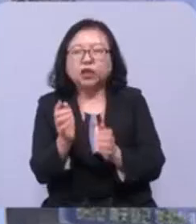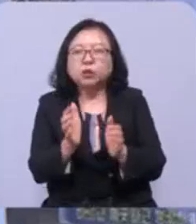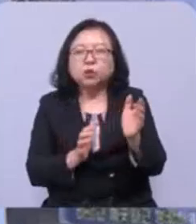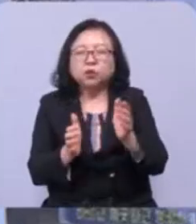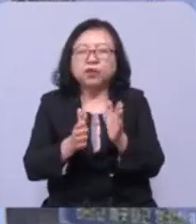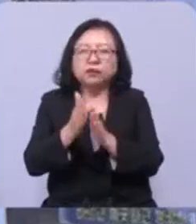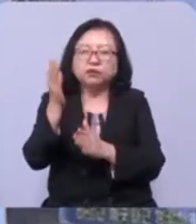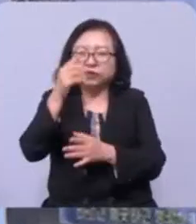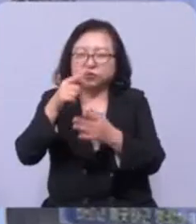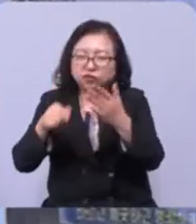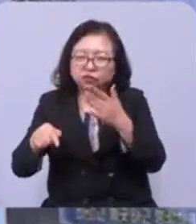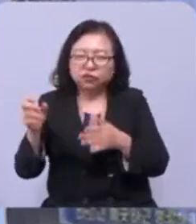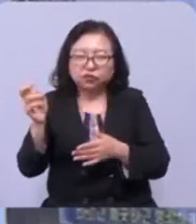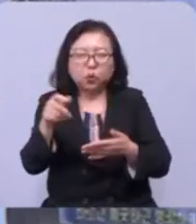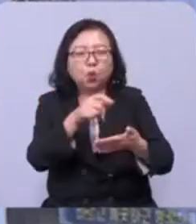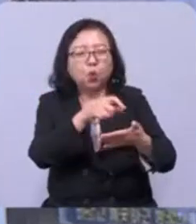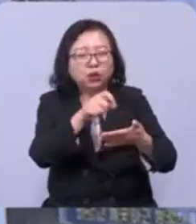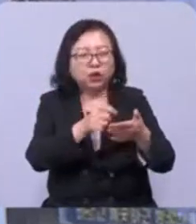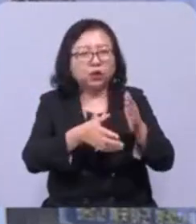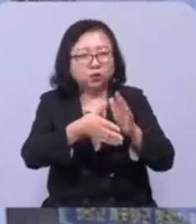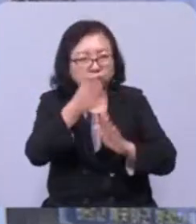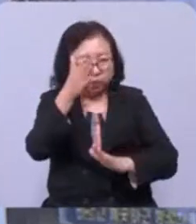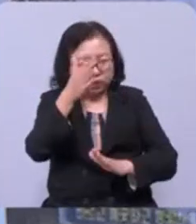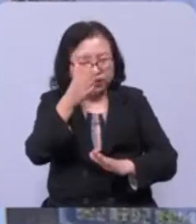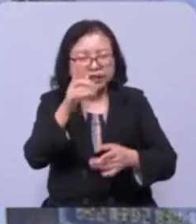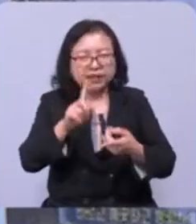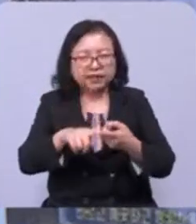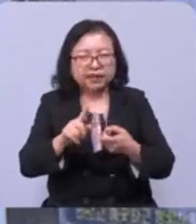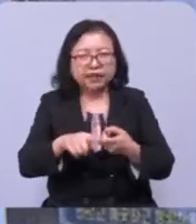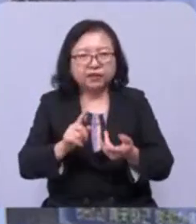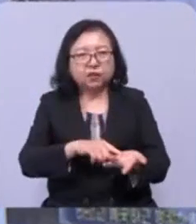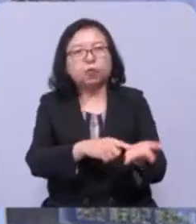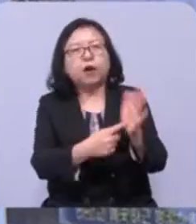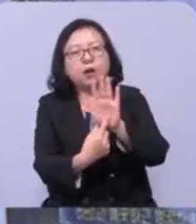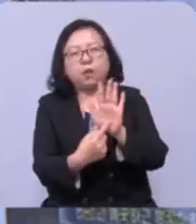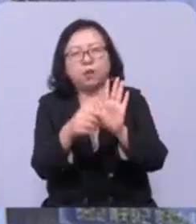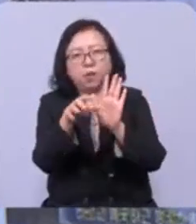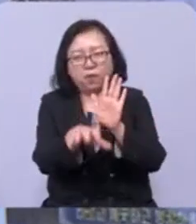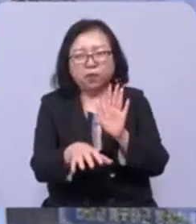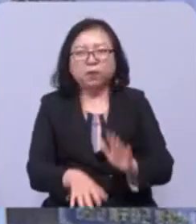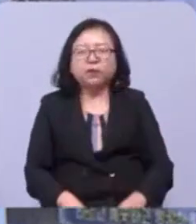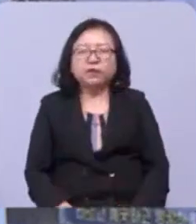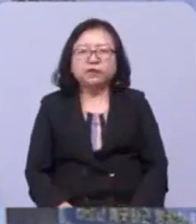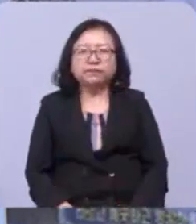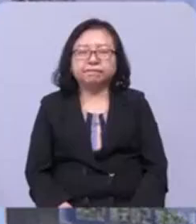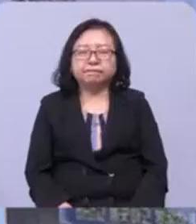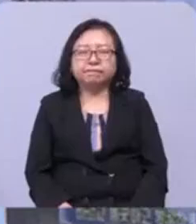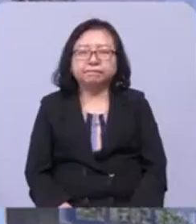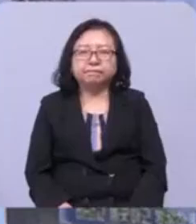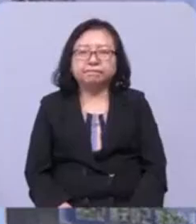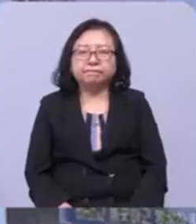그리고 기록도시 청주의 정체성을 보여주는 자리인데요. 문화가 K 천춘환 기자가 소개합니다.